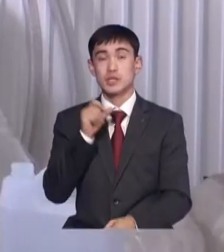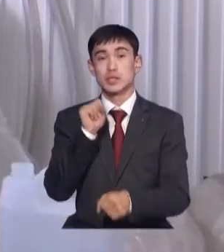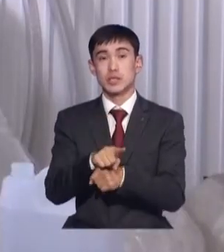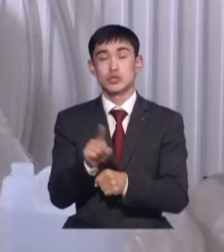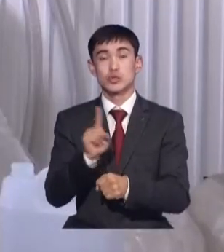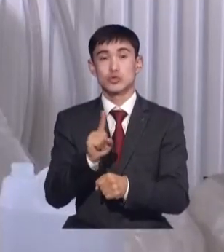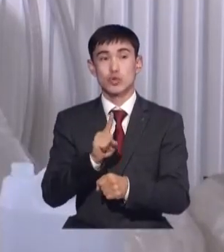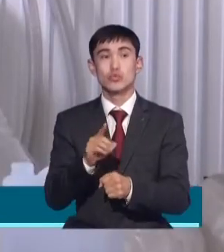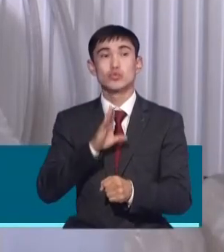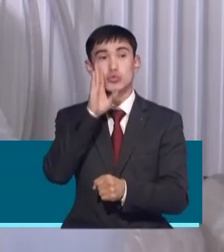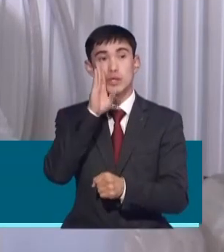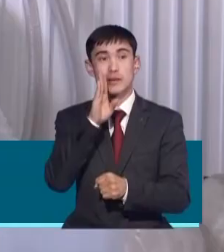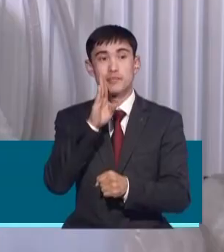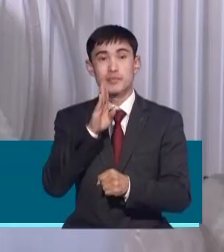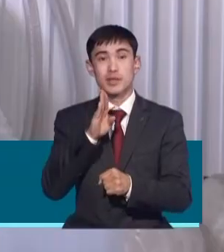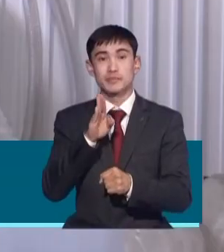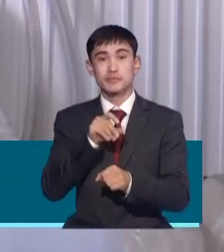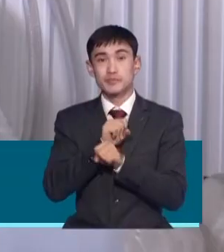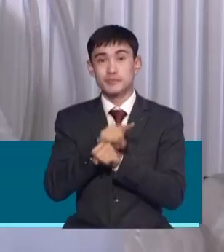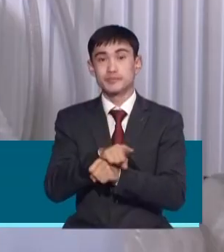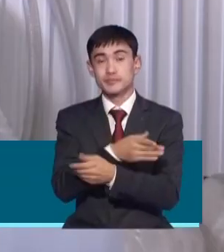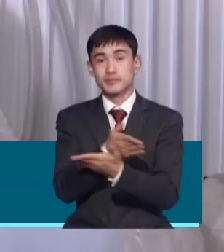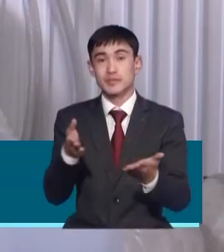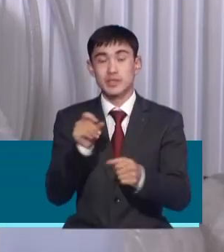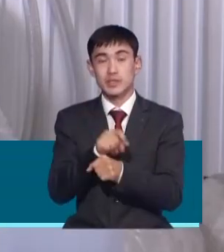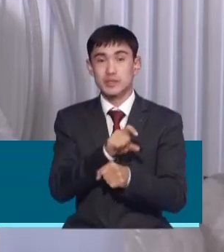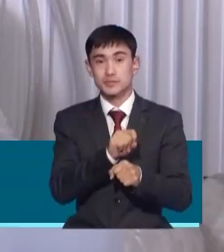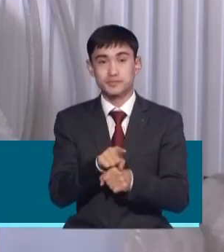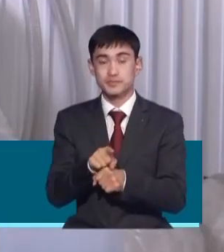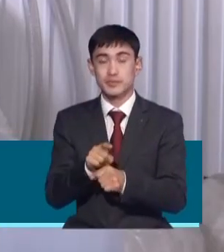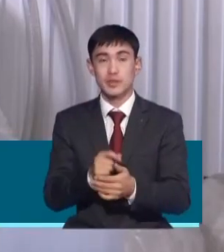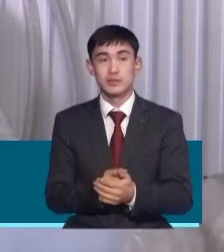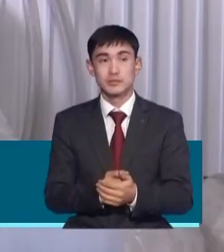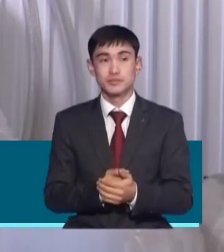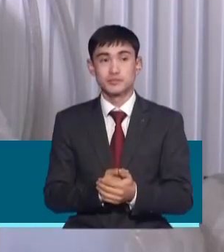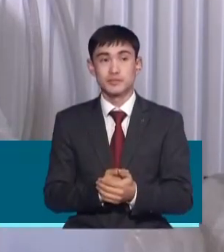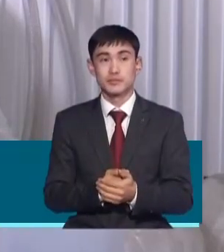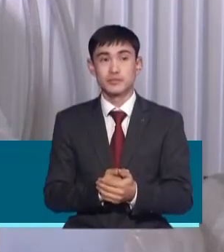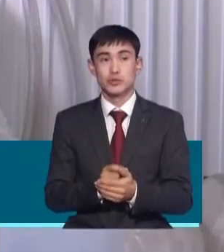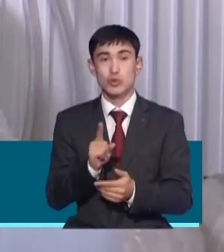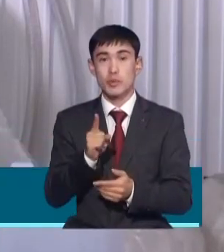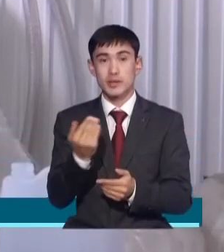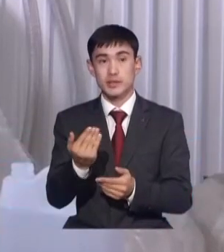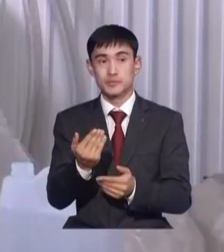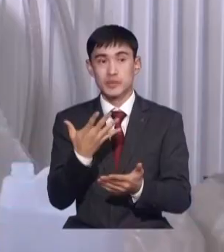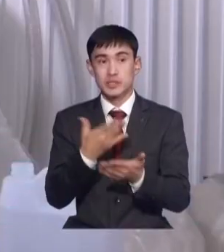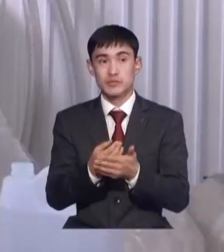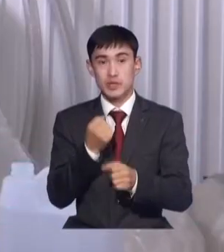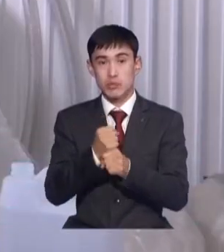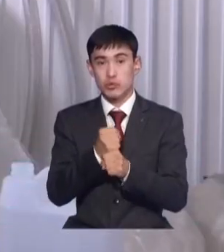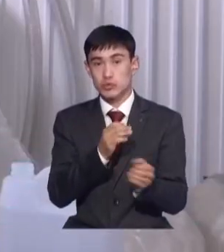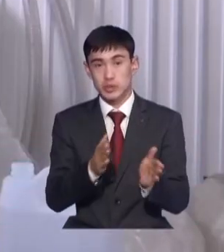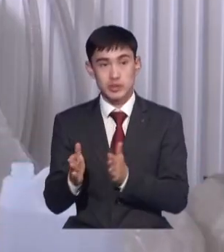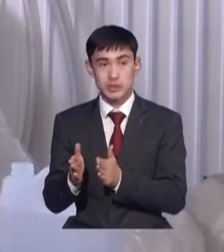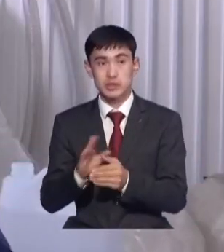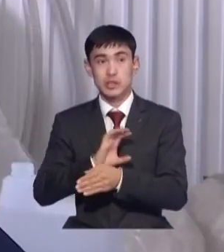чтобы с утра дать людям задание на варке, чтобы они там свою работу делали,